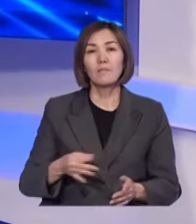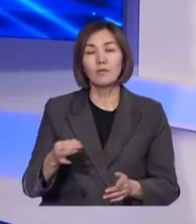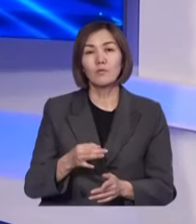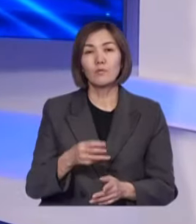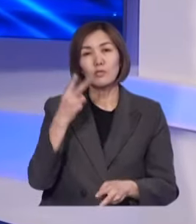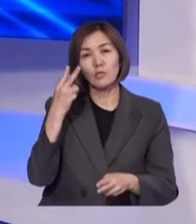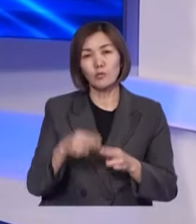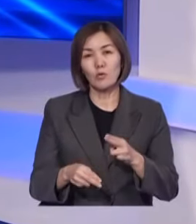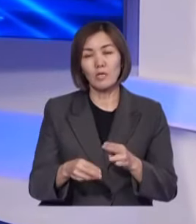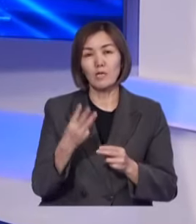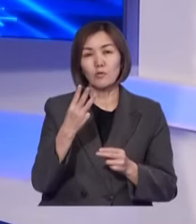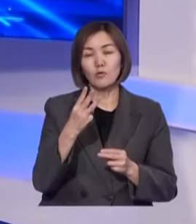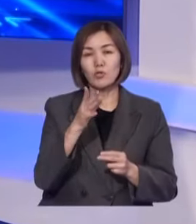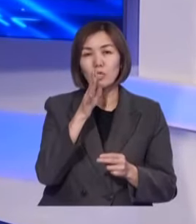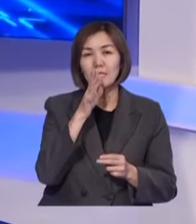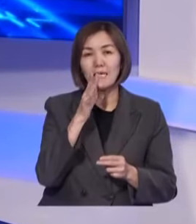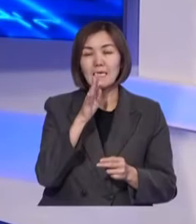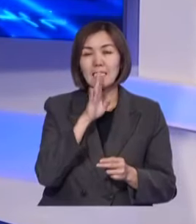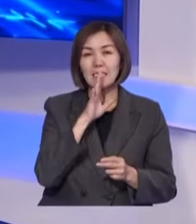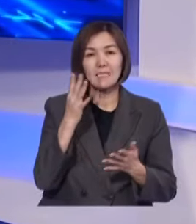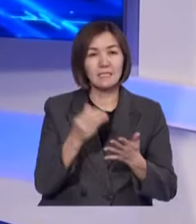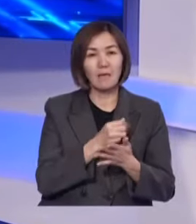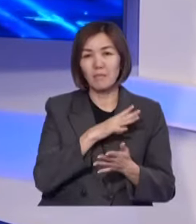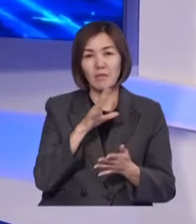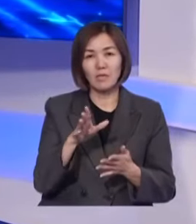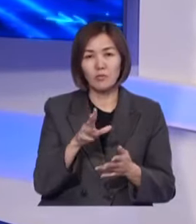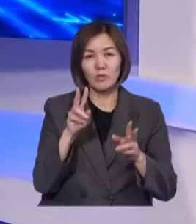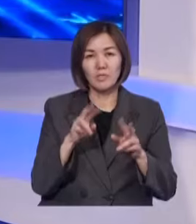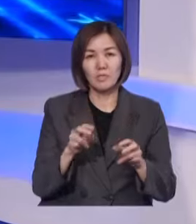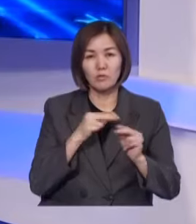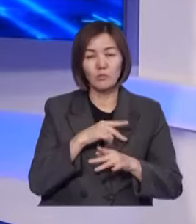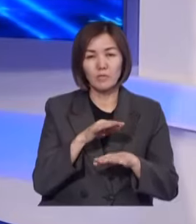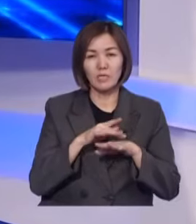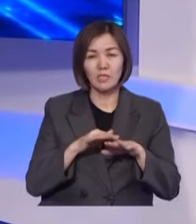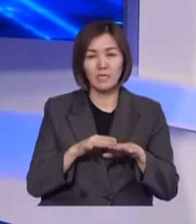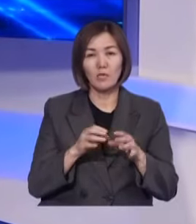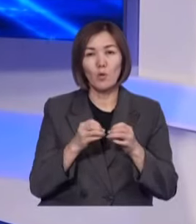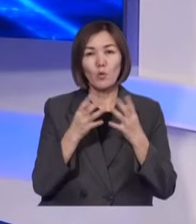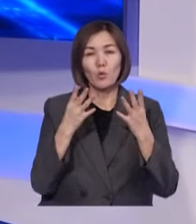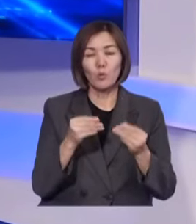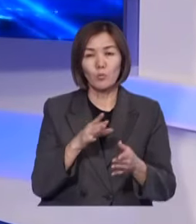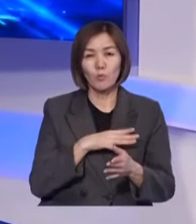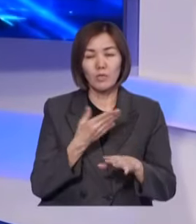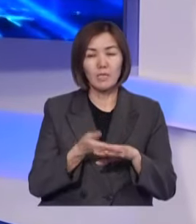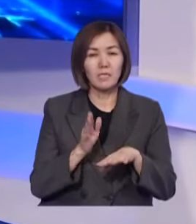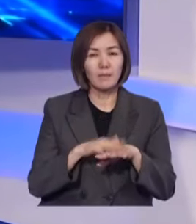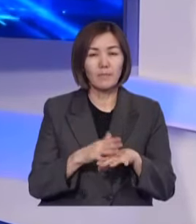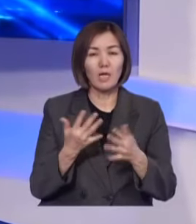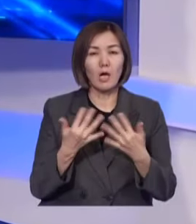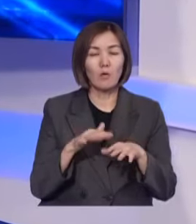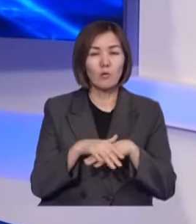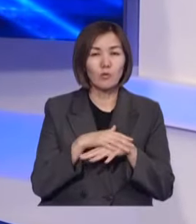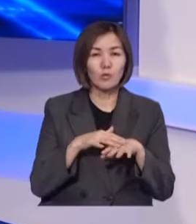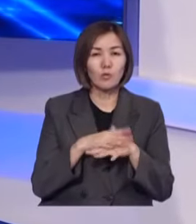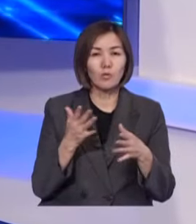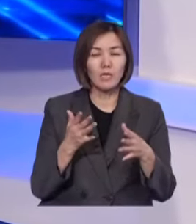Алматы облысында жоғалып кеткен 3 жастағы қыз әлі табылмай жатыр. Іздеу жұмыстары жүріп жатқанына 10 күн болды. Тіпті ауыл тұрғындары да атқа